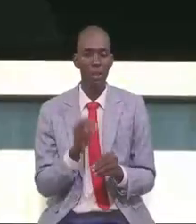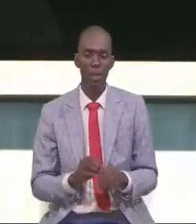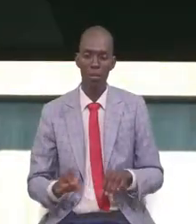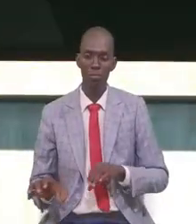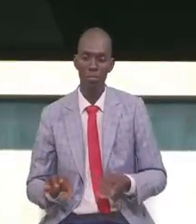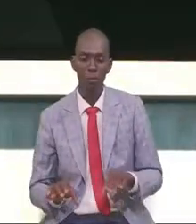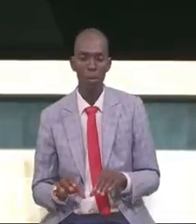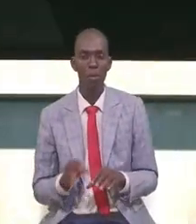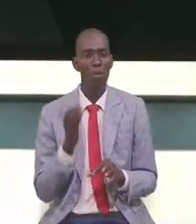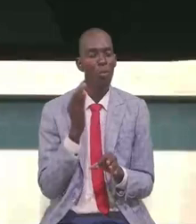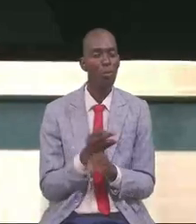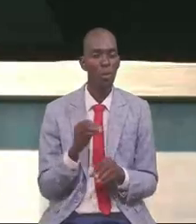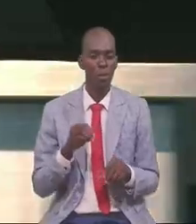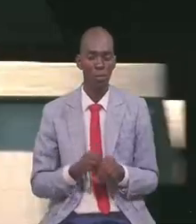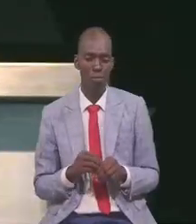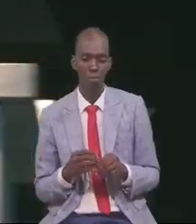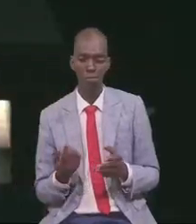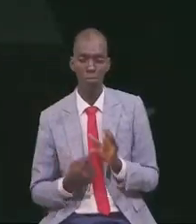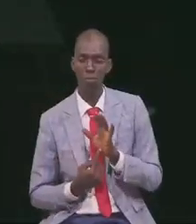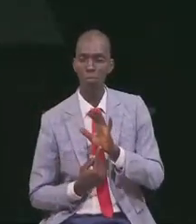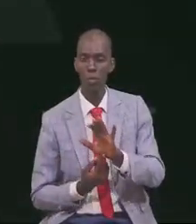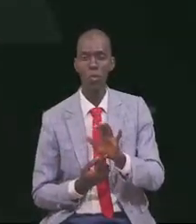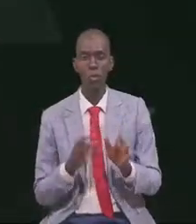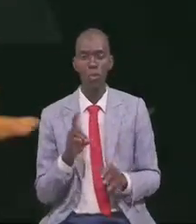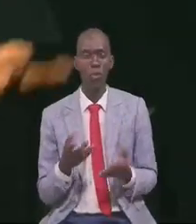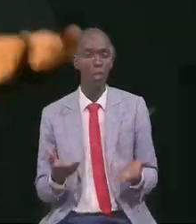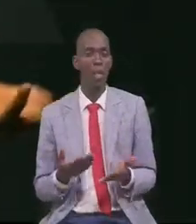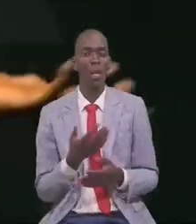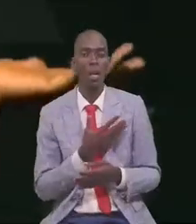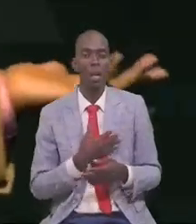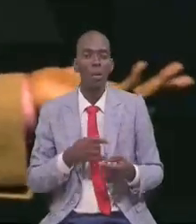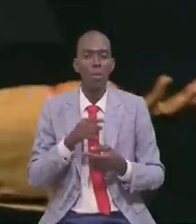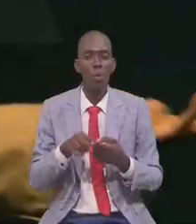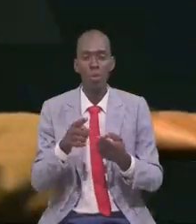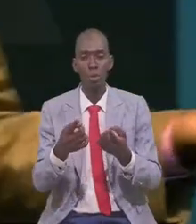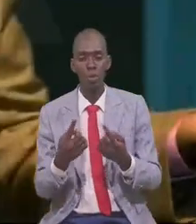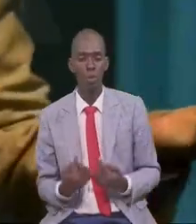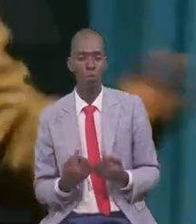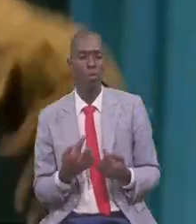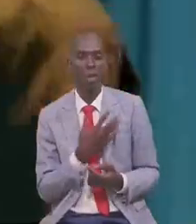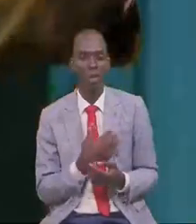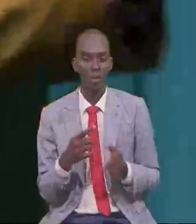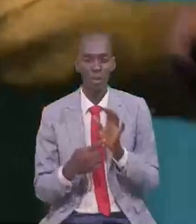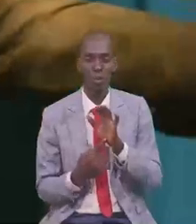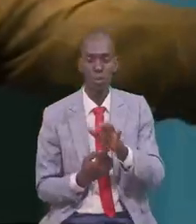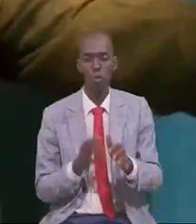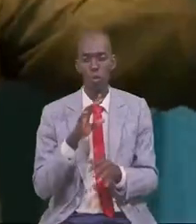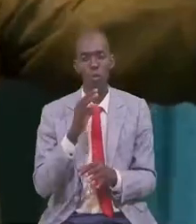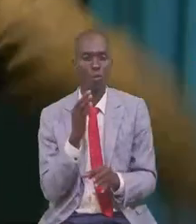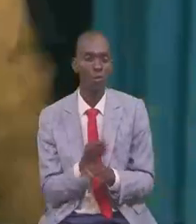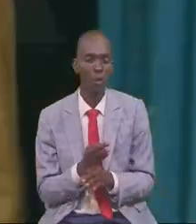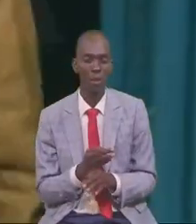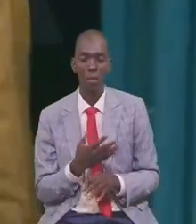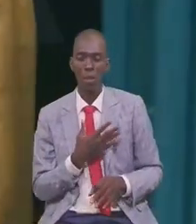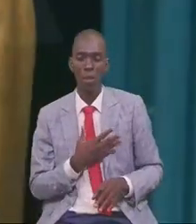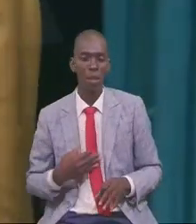foi dans son expression. Et quand tu viens et marcher par la foi, et il